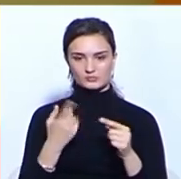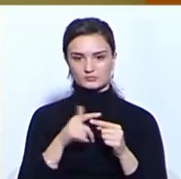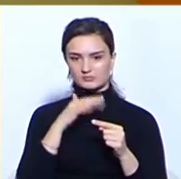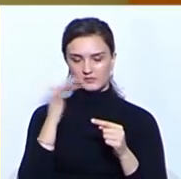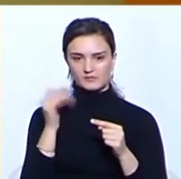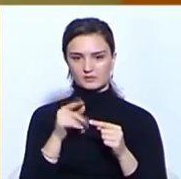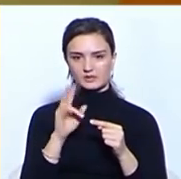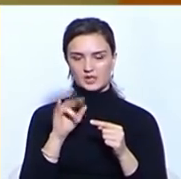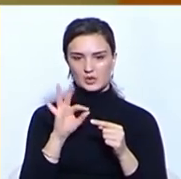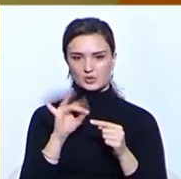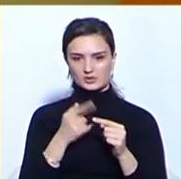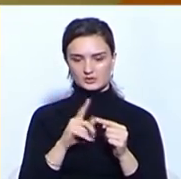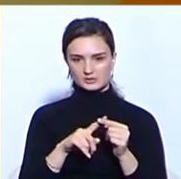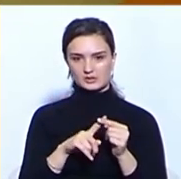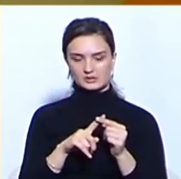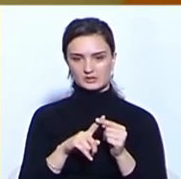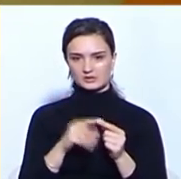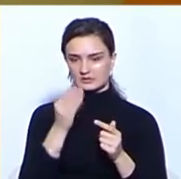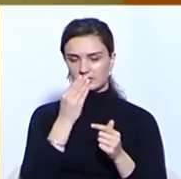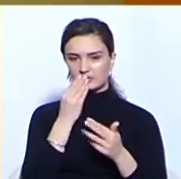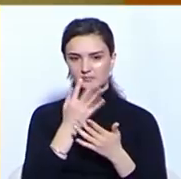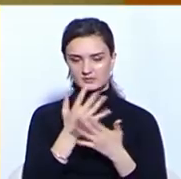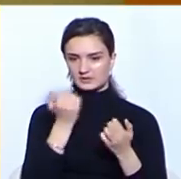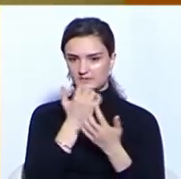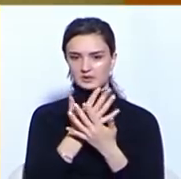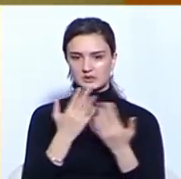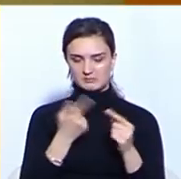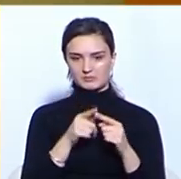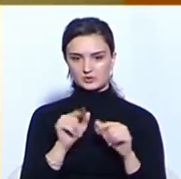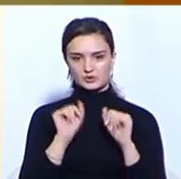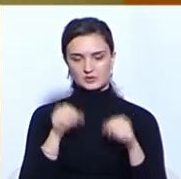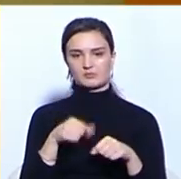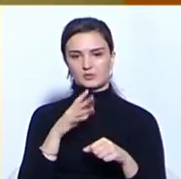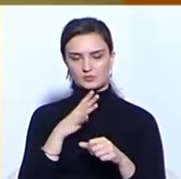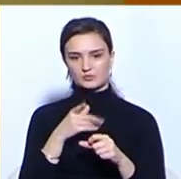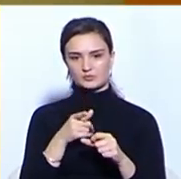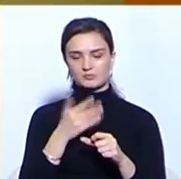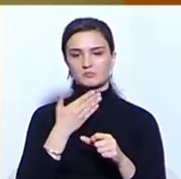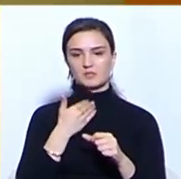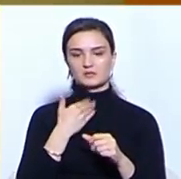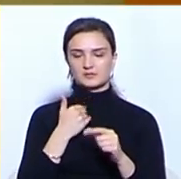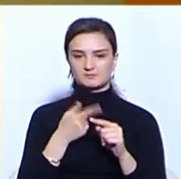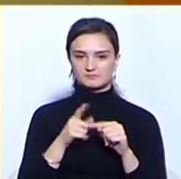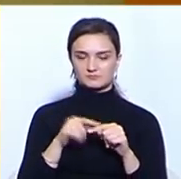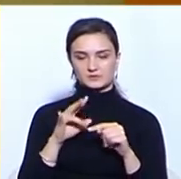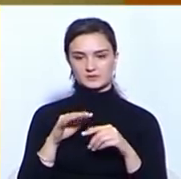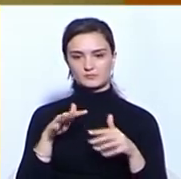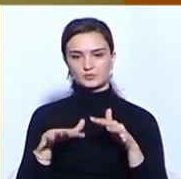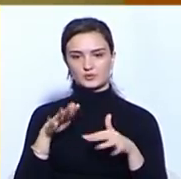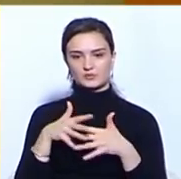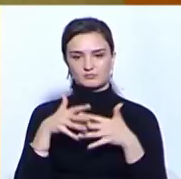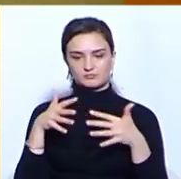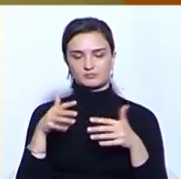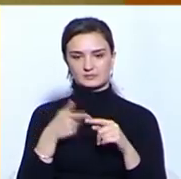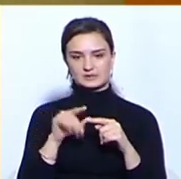ბევრი კალორია, ნაკლები ნუტრიენტები, ანუ საკვები ნივთიერებები და ეს შეიძლება გახდეს მადის მოტყუების, თუმცა წონაში ზრდის